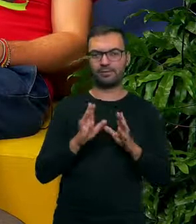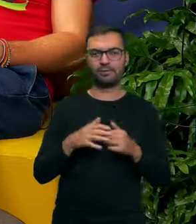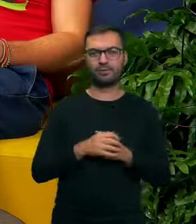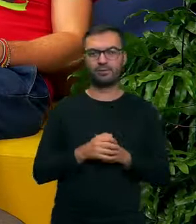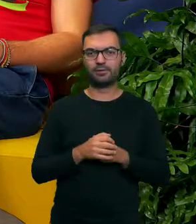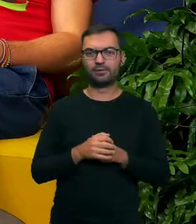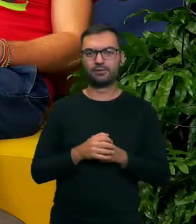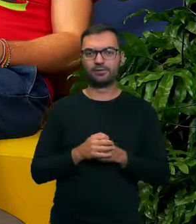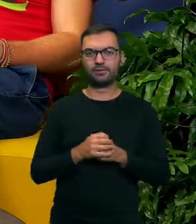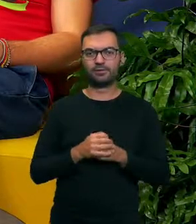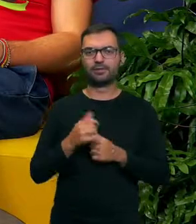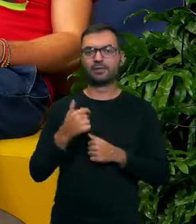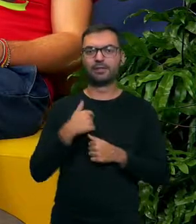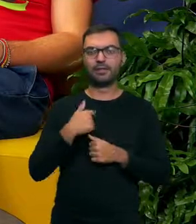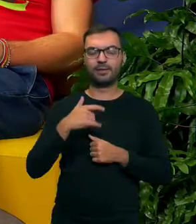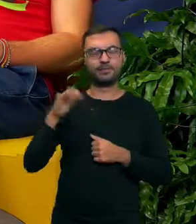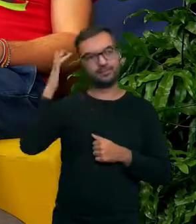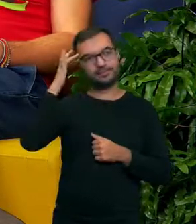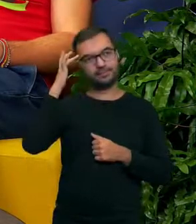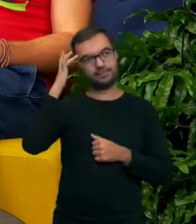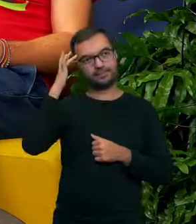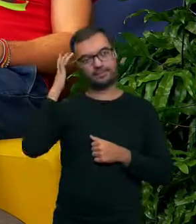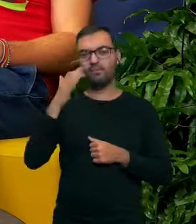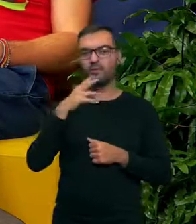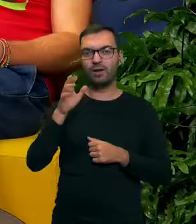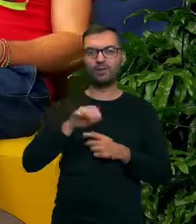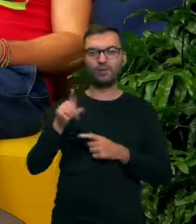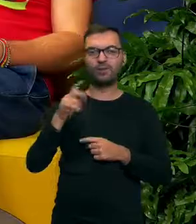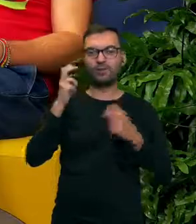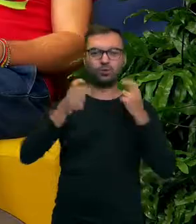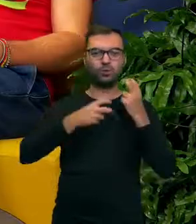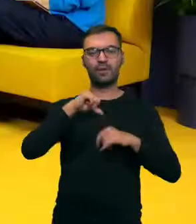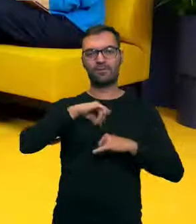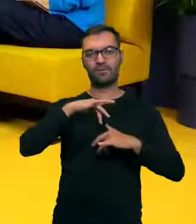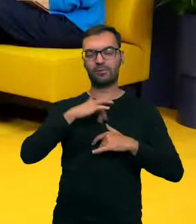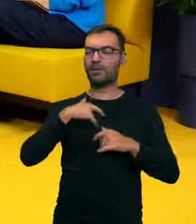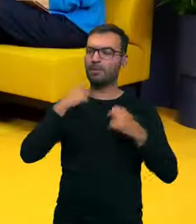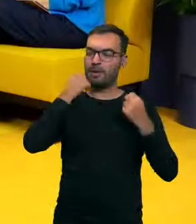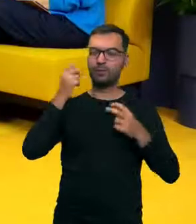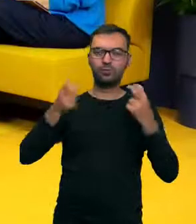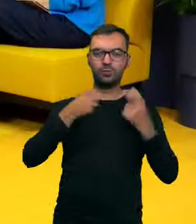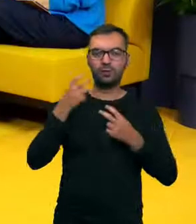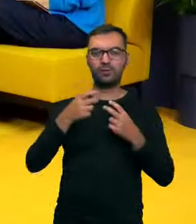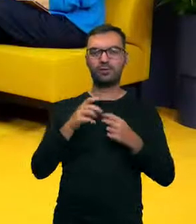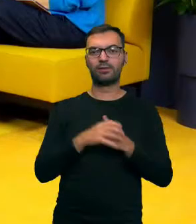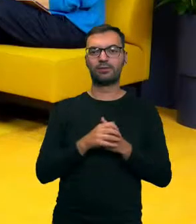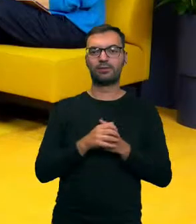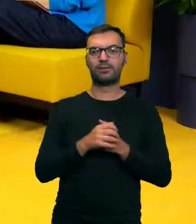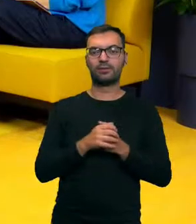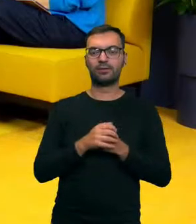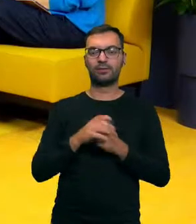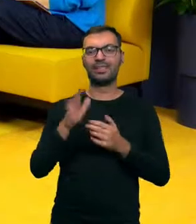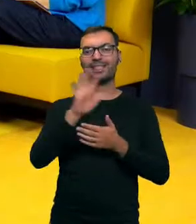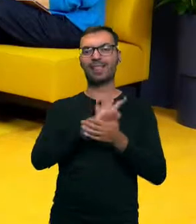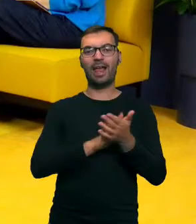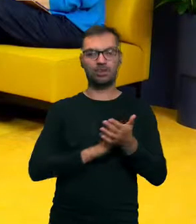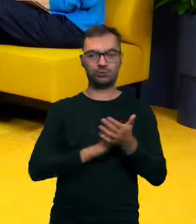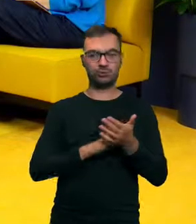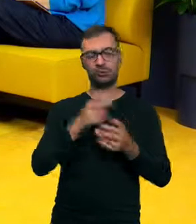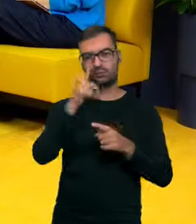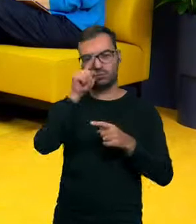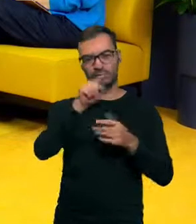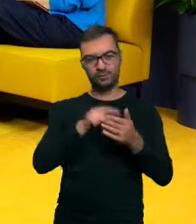mam, myśląc o takim wektorze, powiedziałaś o szukaniu w sobie, ja bardziej szukam właśnie w literze scenariusza